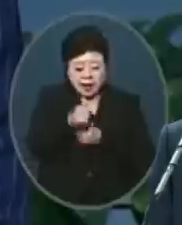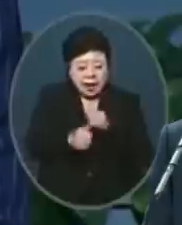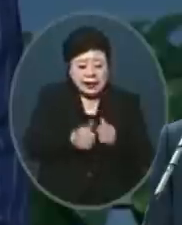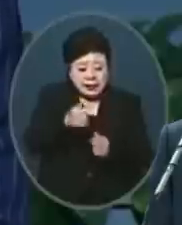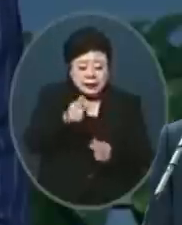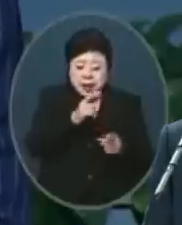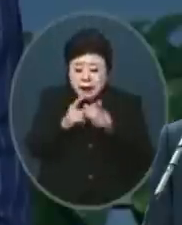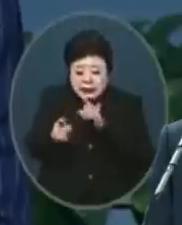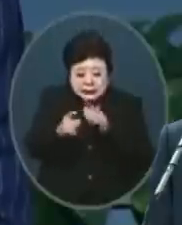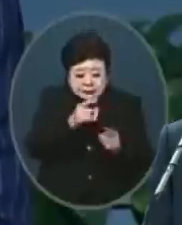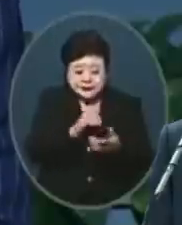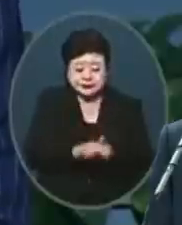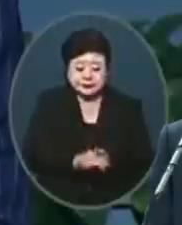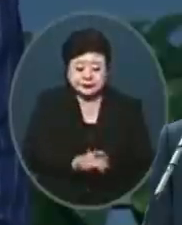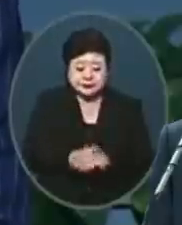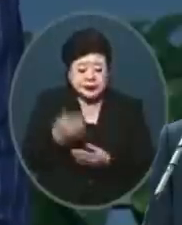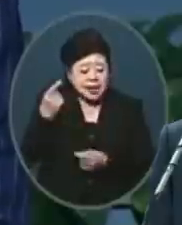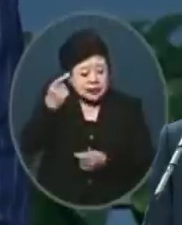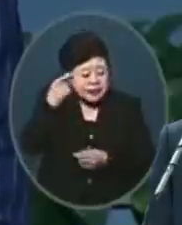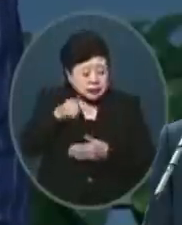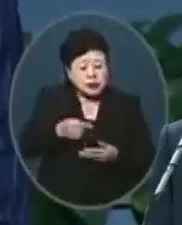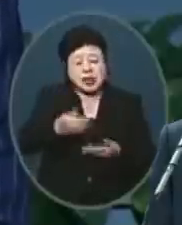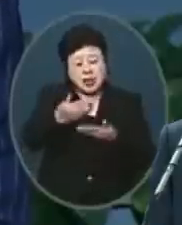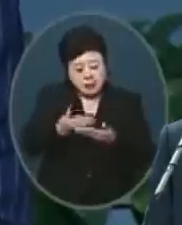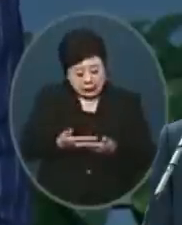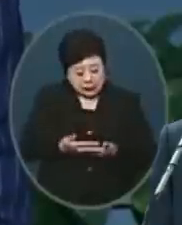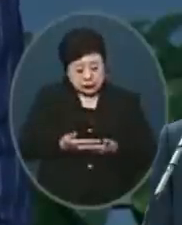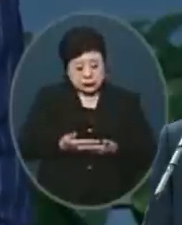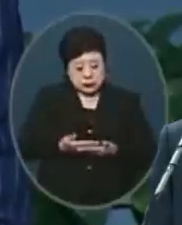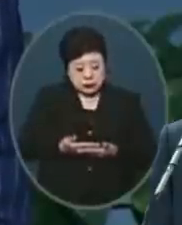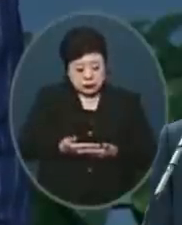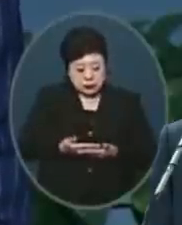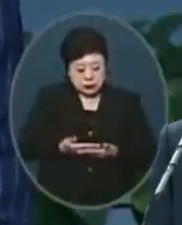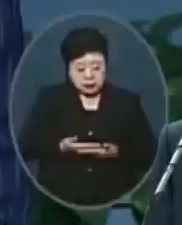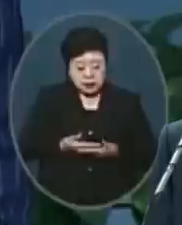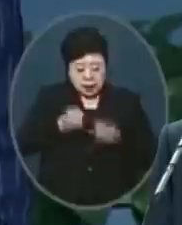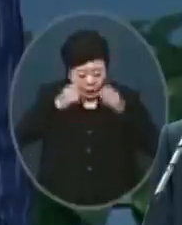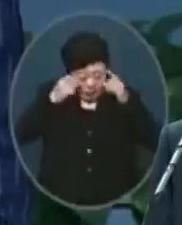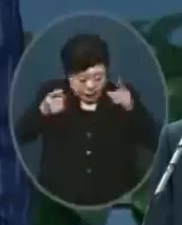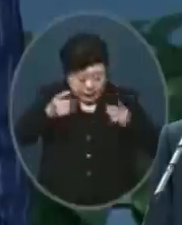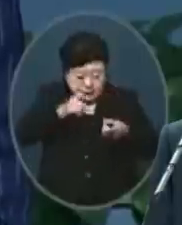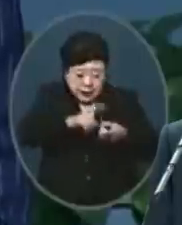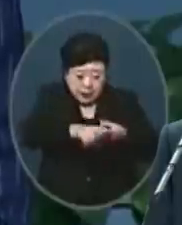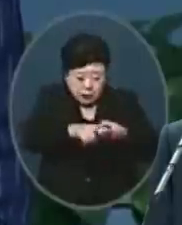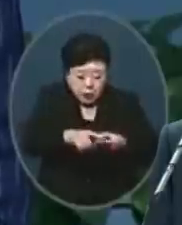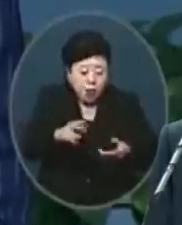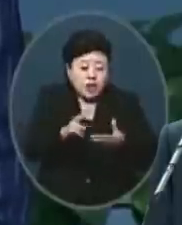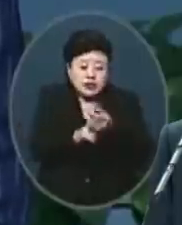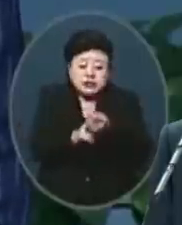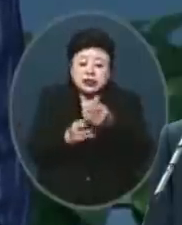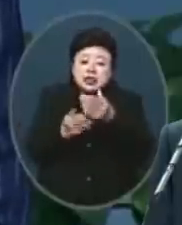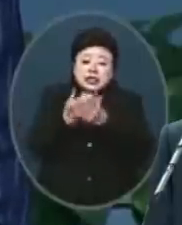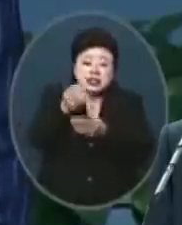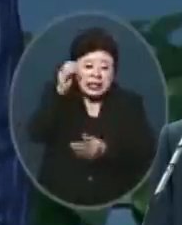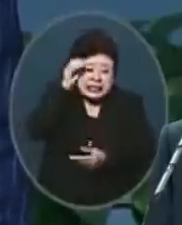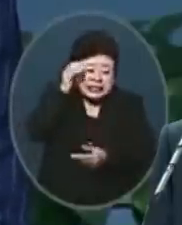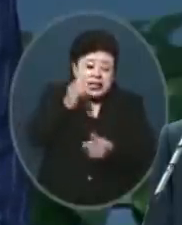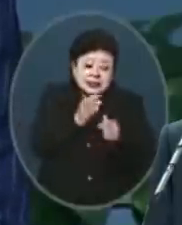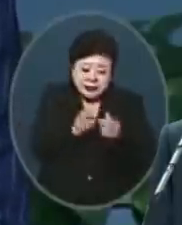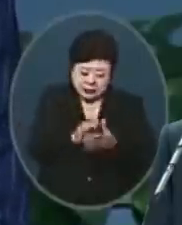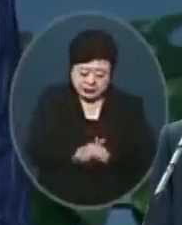하나님의 말씀을 내 생각 속에 받아들여서 깨닫는 대로 기적이 일어날 것을 기대하시기